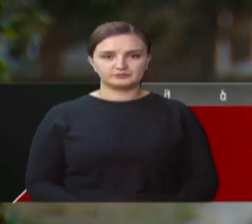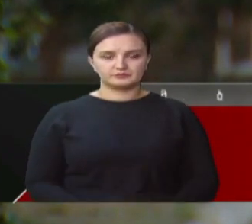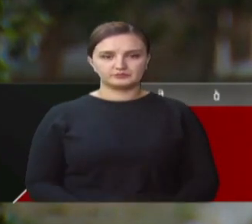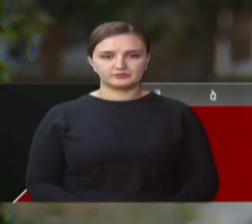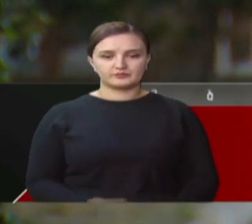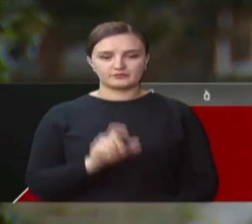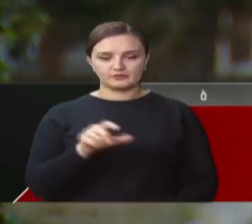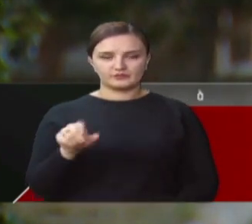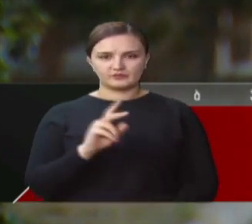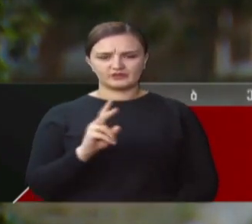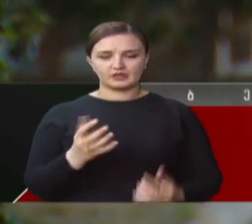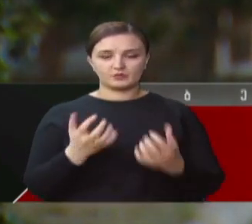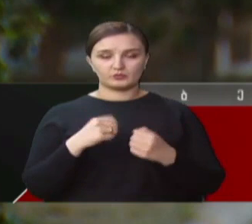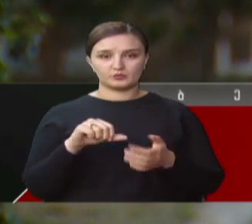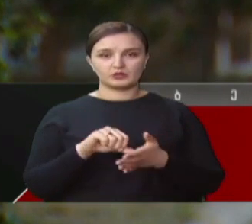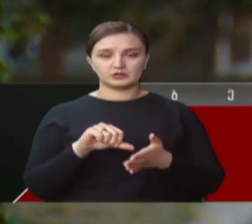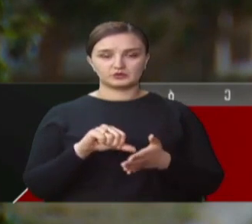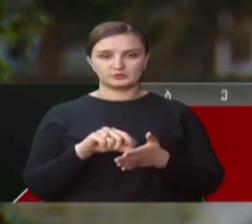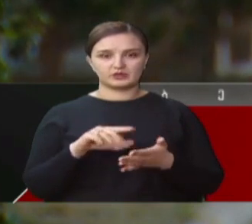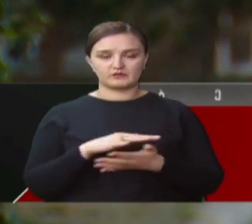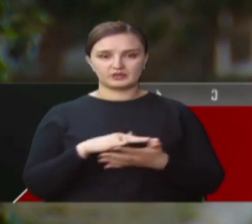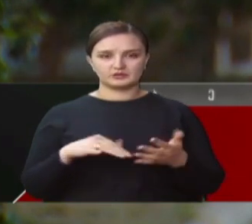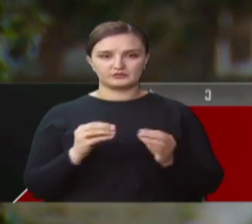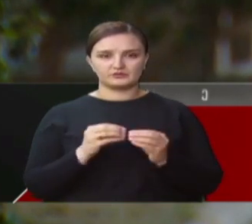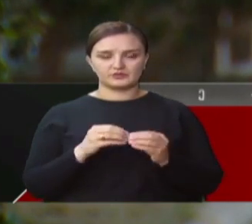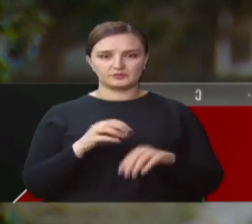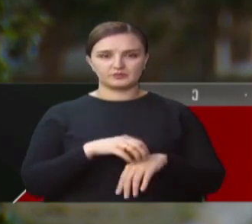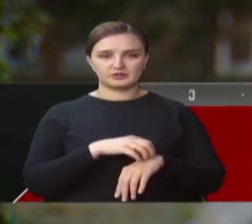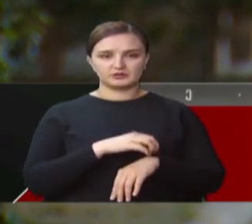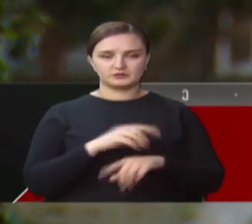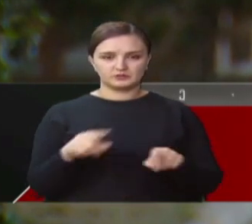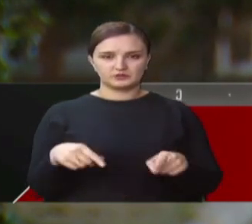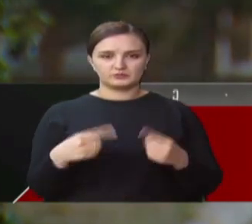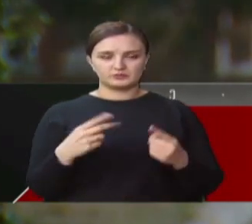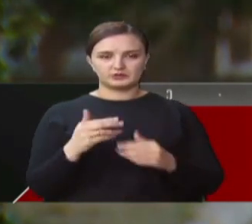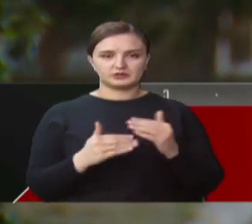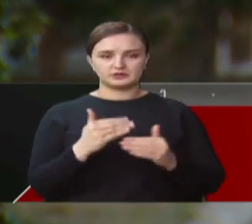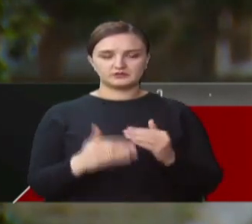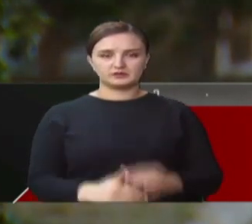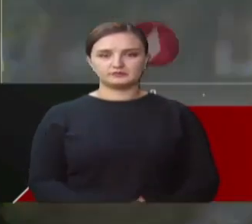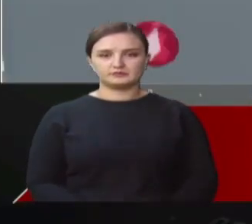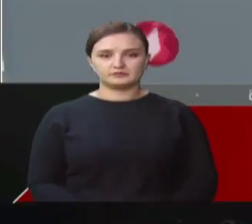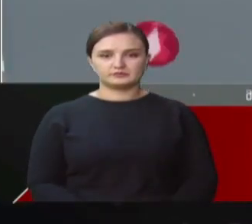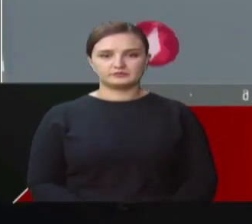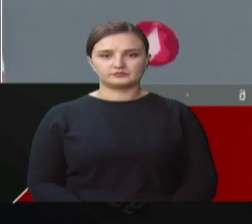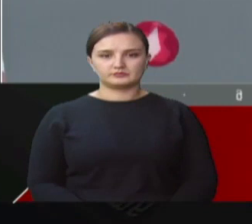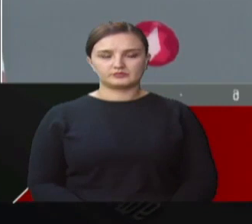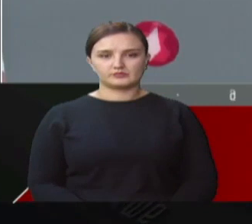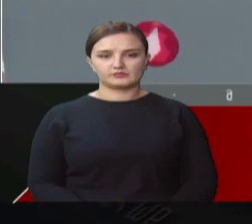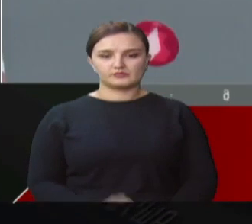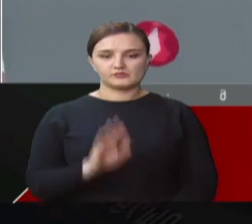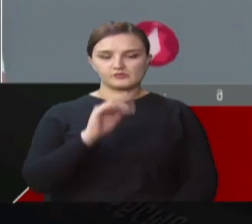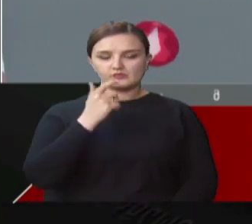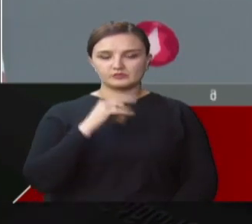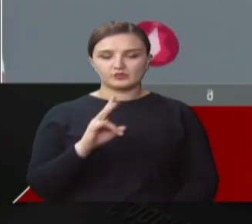რომლებიც მიღებულობენ მონაწილეობას, გავაგრძელოთ პარტიის მშენებლობა და წინსვლა. ქალბატონო, საინტერესოა, როდესაც